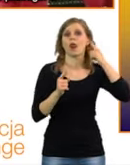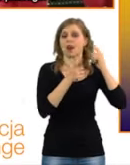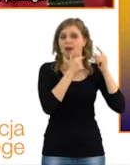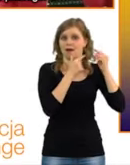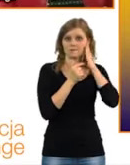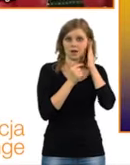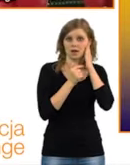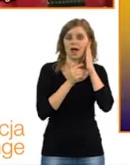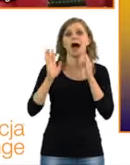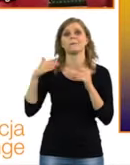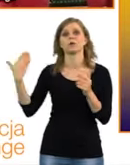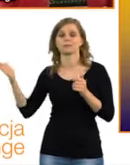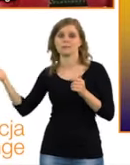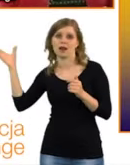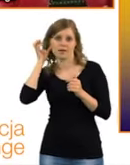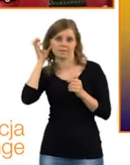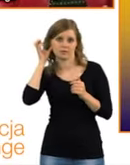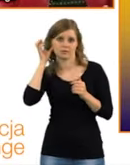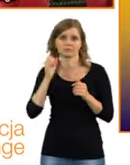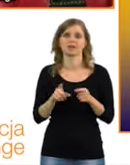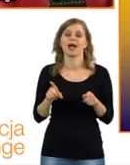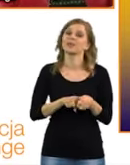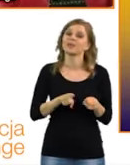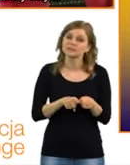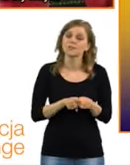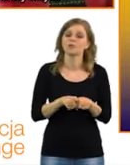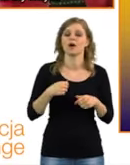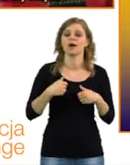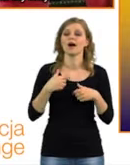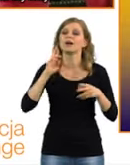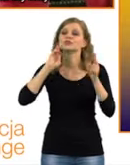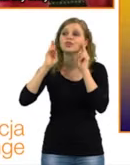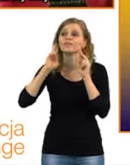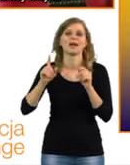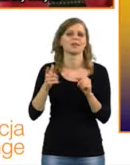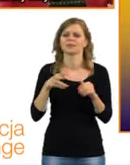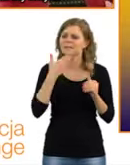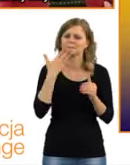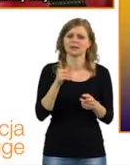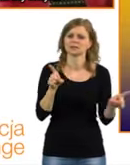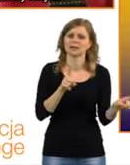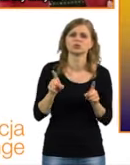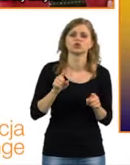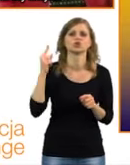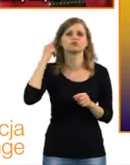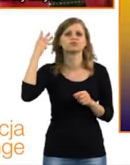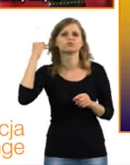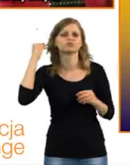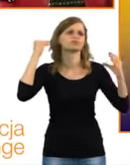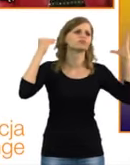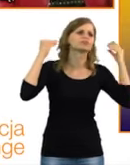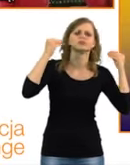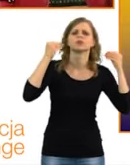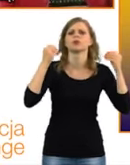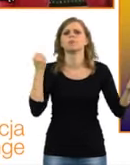do prawego. Nadajemy dźwięki niezależnie od tego, jakie jest uszkodzenie w uchu prawym czy